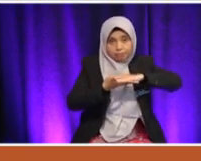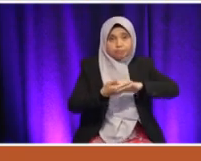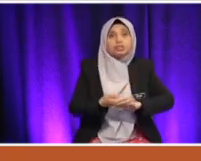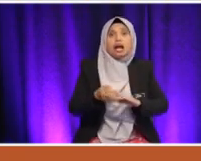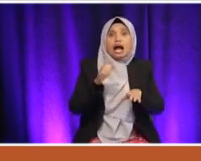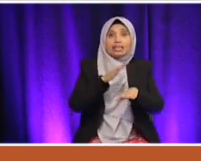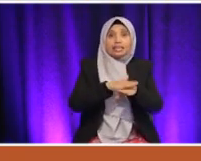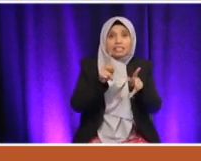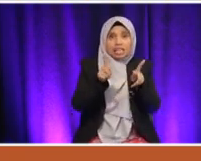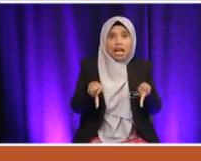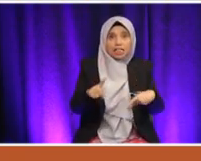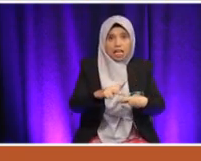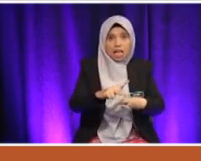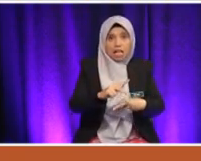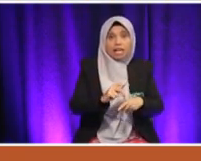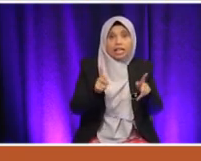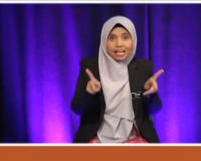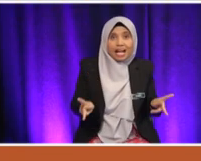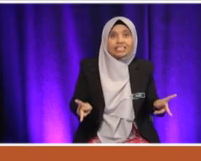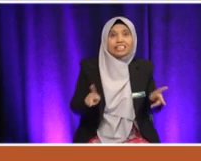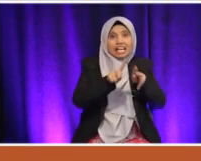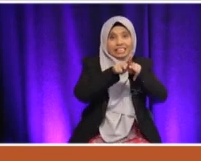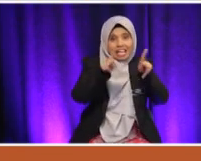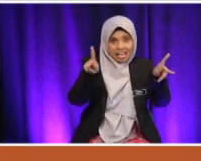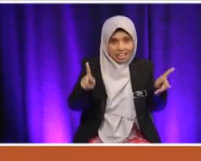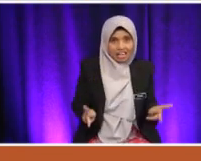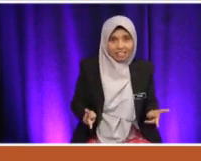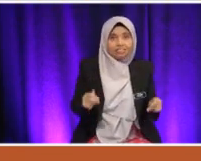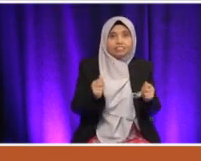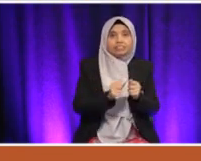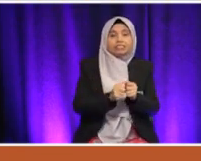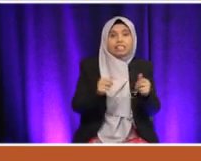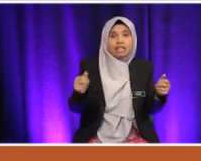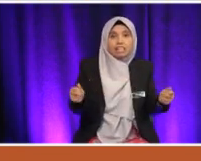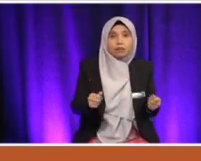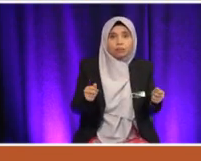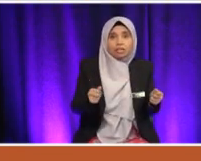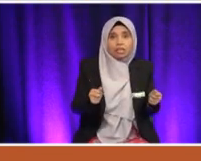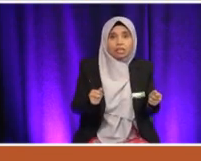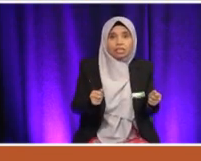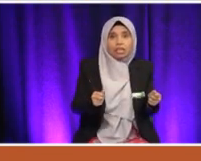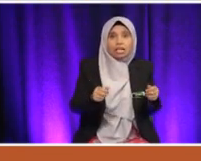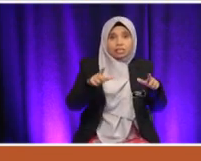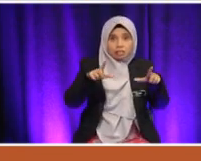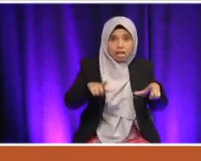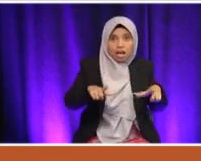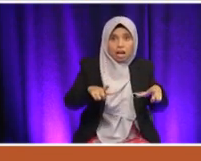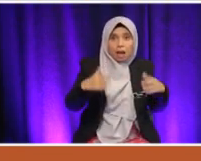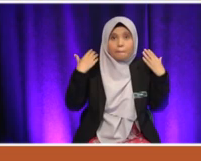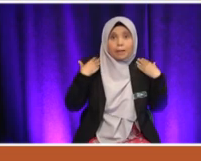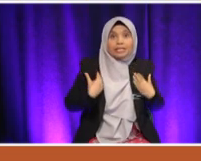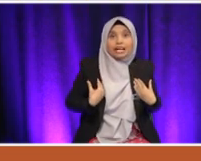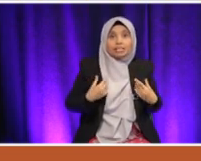murid-murid Ki alihkan baringan di atas kecil dengan mengamalkan fisik mekanik badan yang betul kemudian duduk di sisi